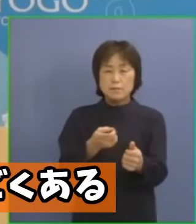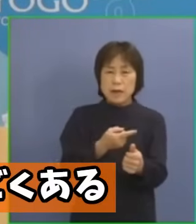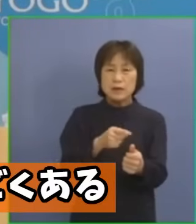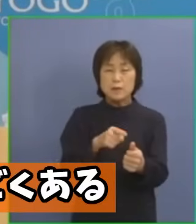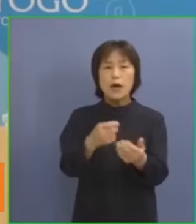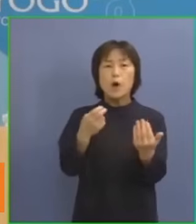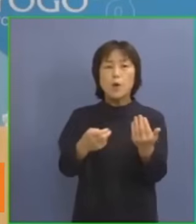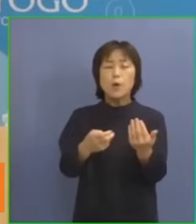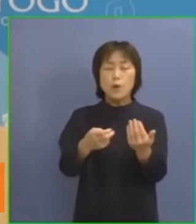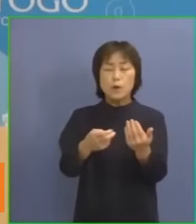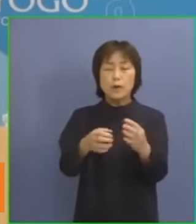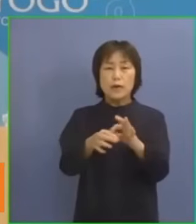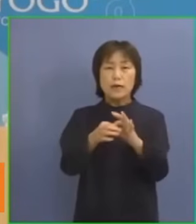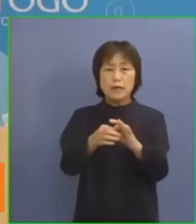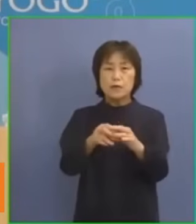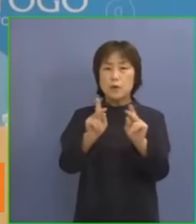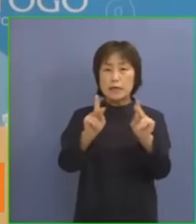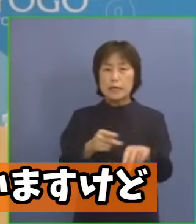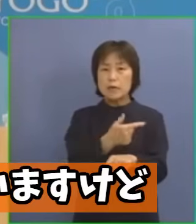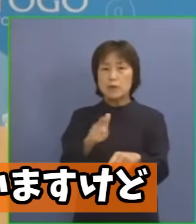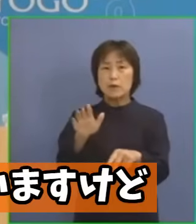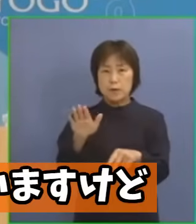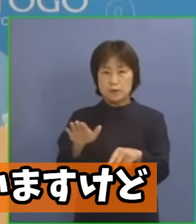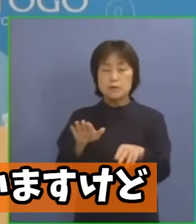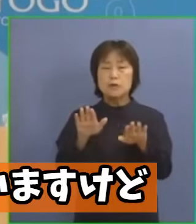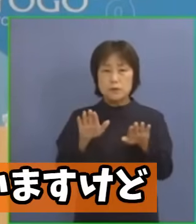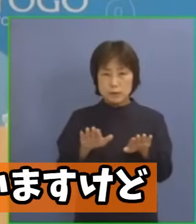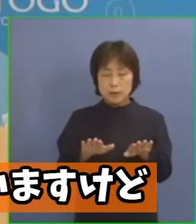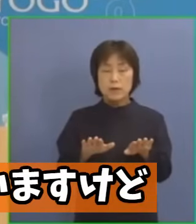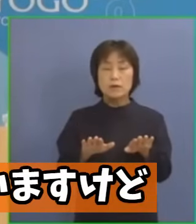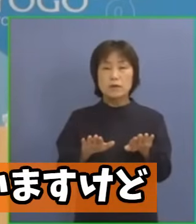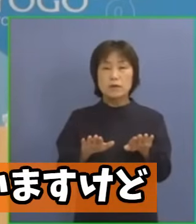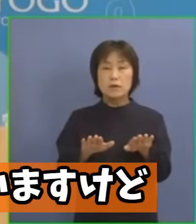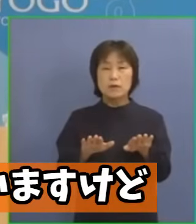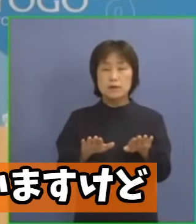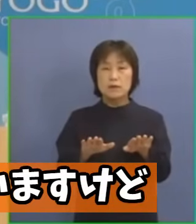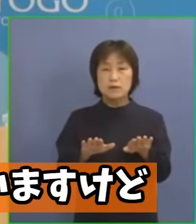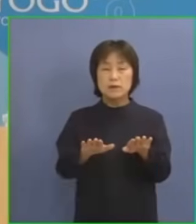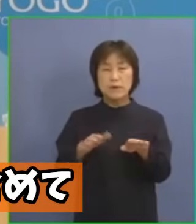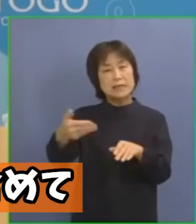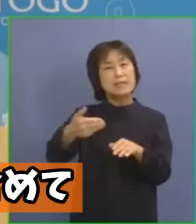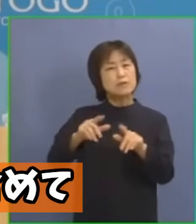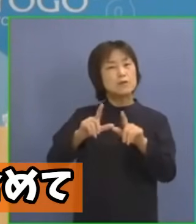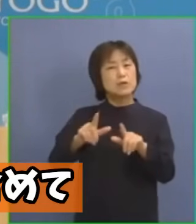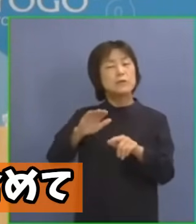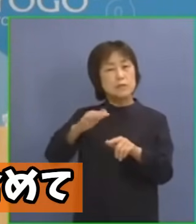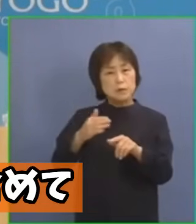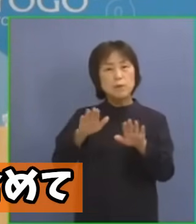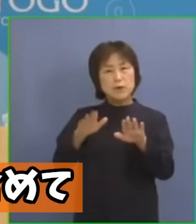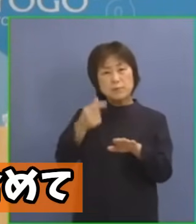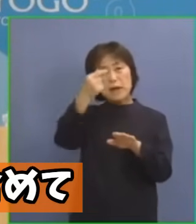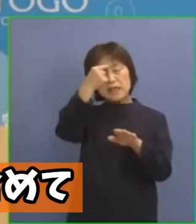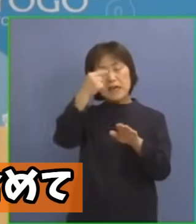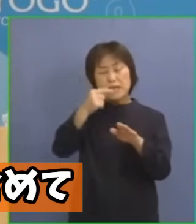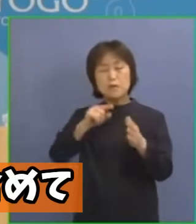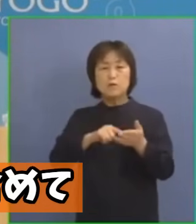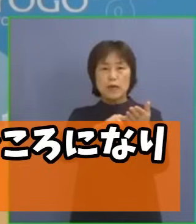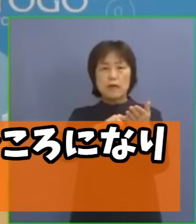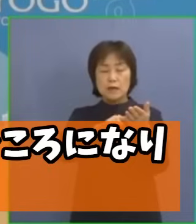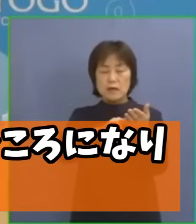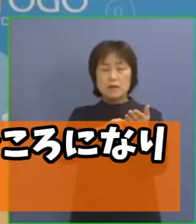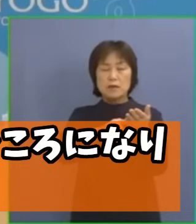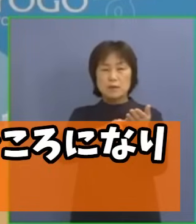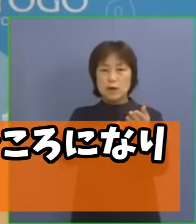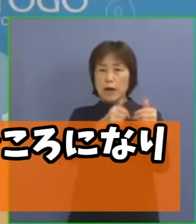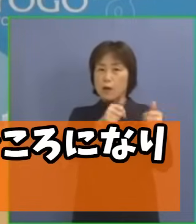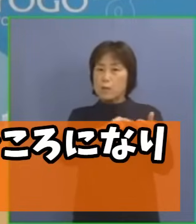課題がすごくあるというふうに考えています。で現在、まあ、聞かれたんで言いますけど、まあ、被害届や告訴なども含めて